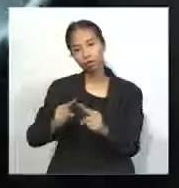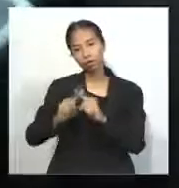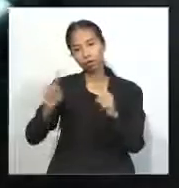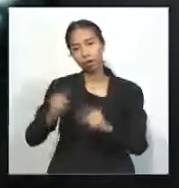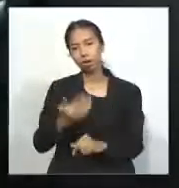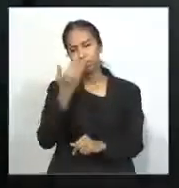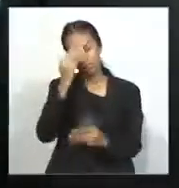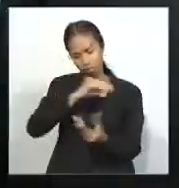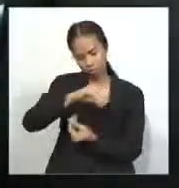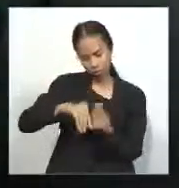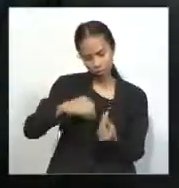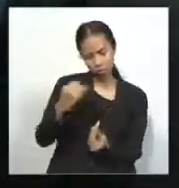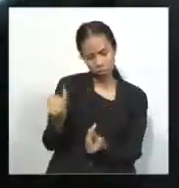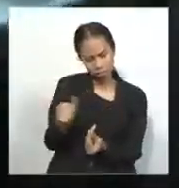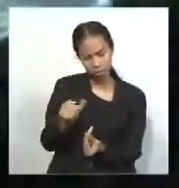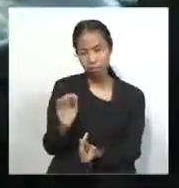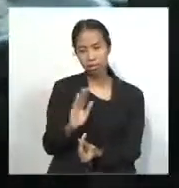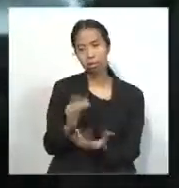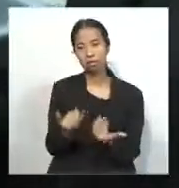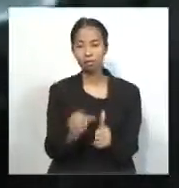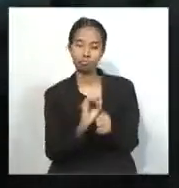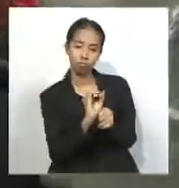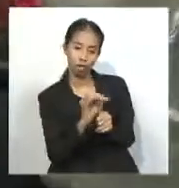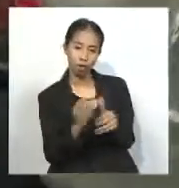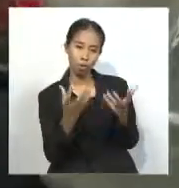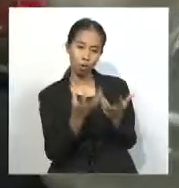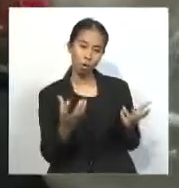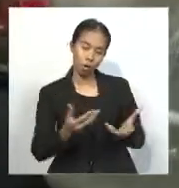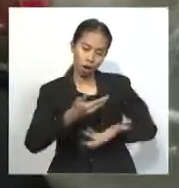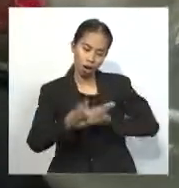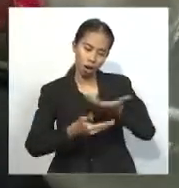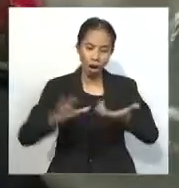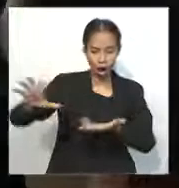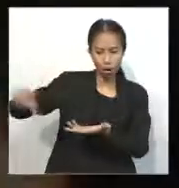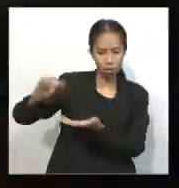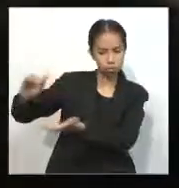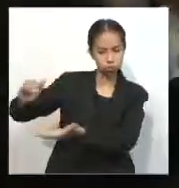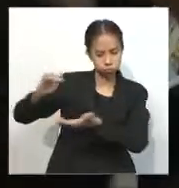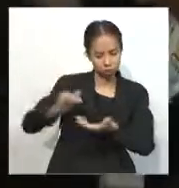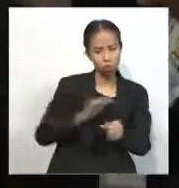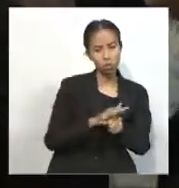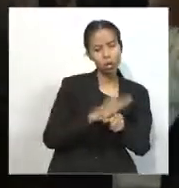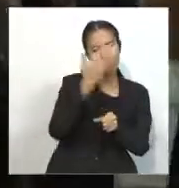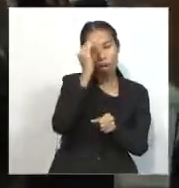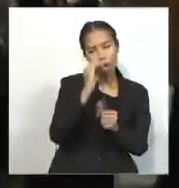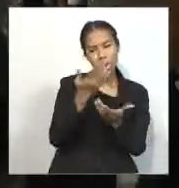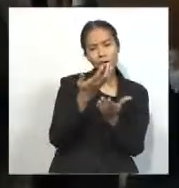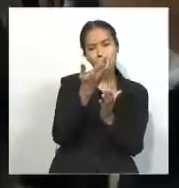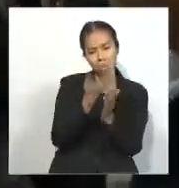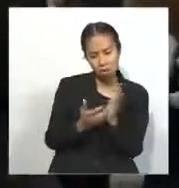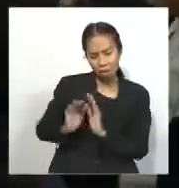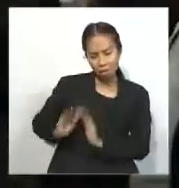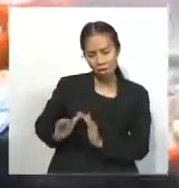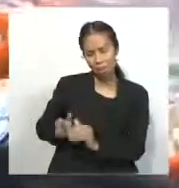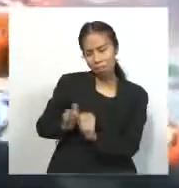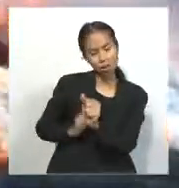ราะเศรษฐกิจไม่ดีพร้อมแนะนำพ่อค้าแม่ค้าให้ซื้อสินค้ามาขายแต่พอดีเพื่อไม่ให้เหลือตกค้างประชาชนจะได้ซื้อ